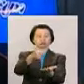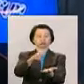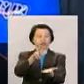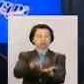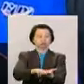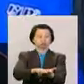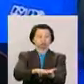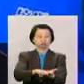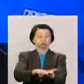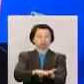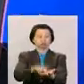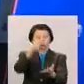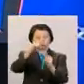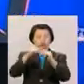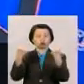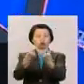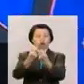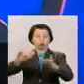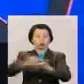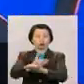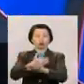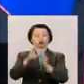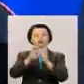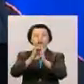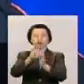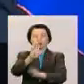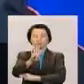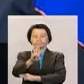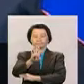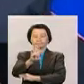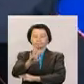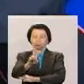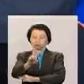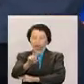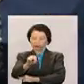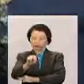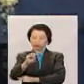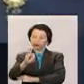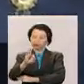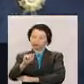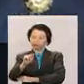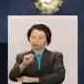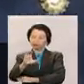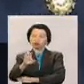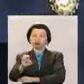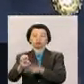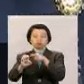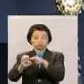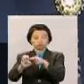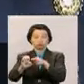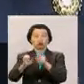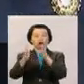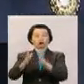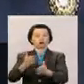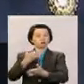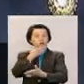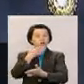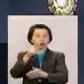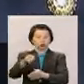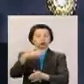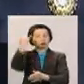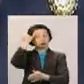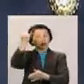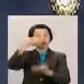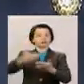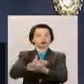kepada kumpulan baru seperti Bang Fiz, anak muda. Mungkin dengan adanya melodi yang baru daripada mereka,